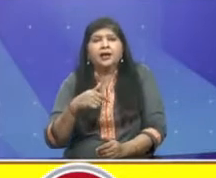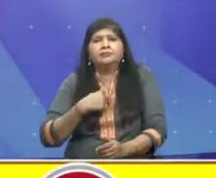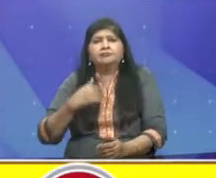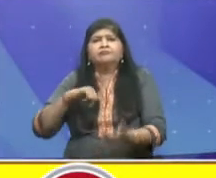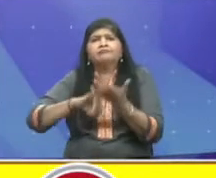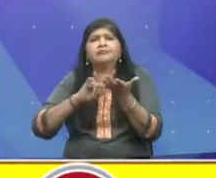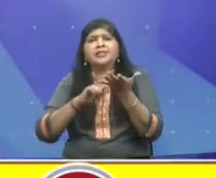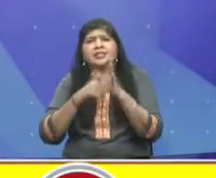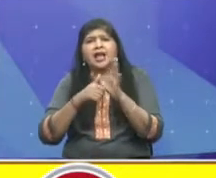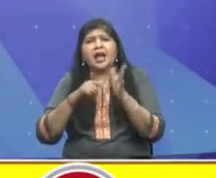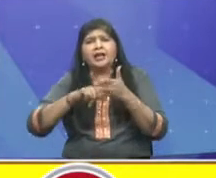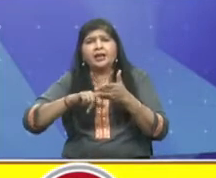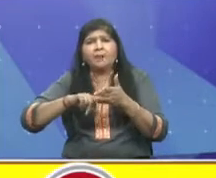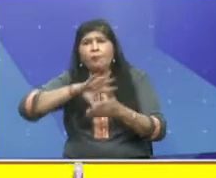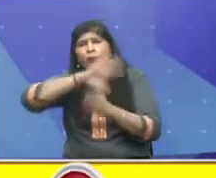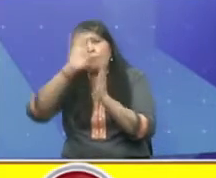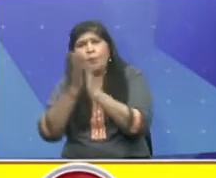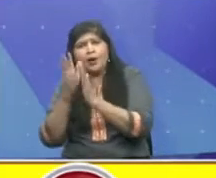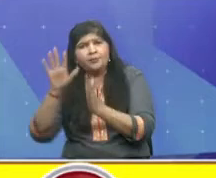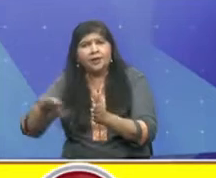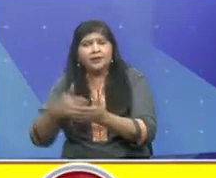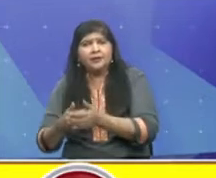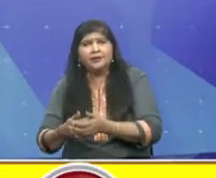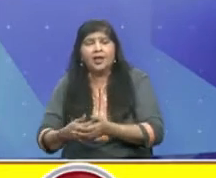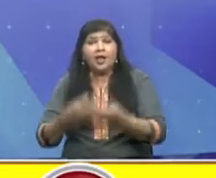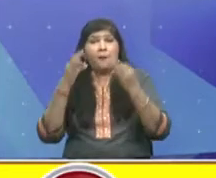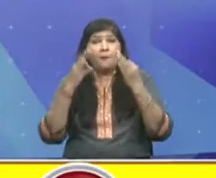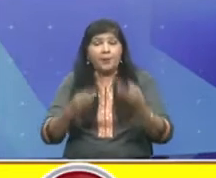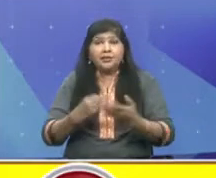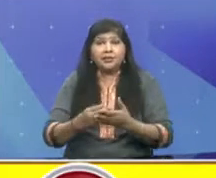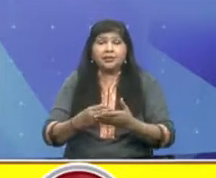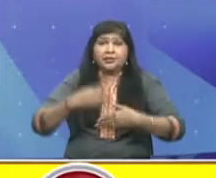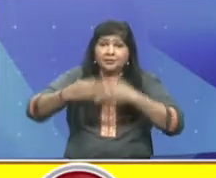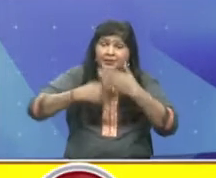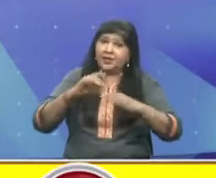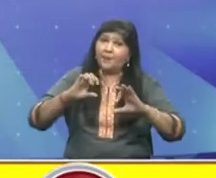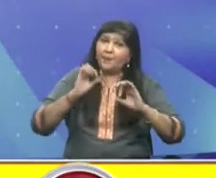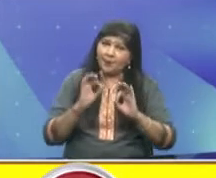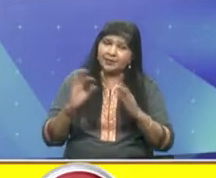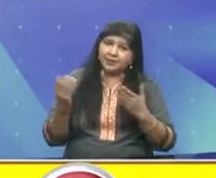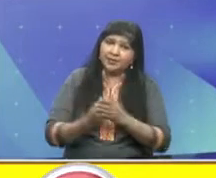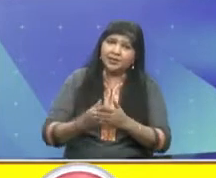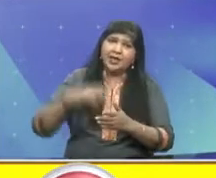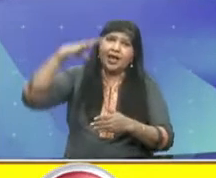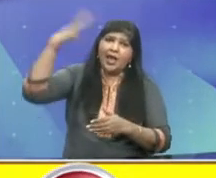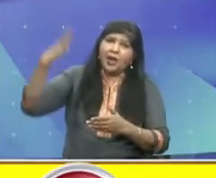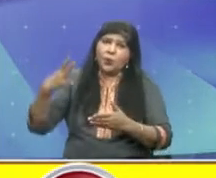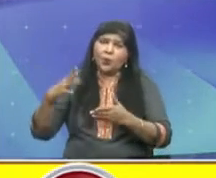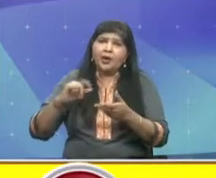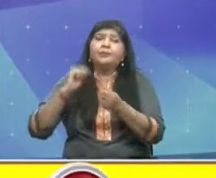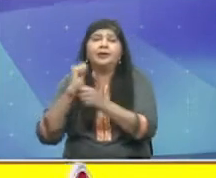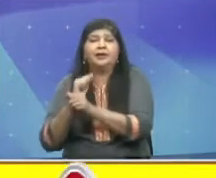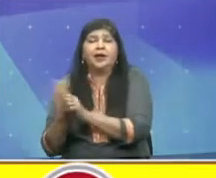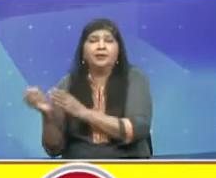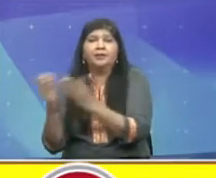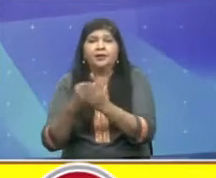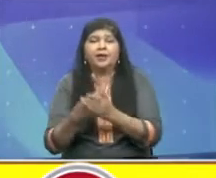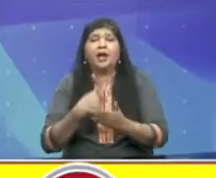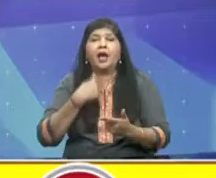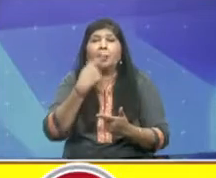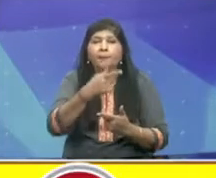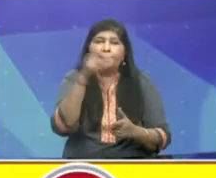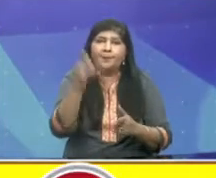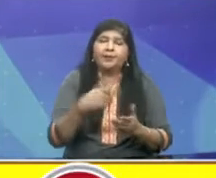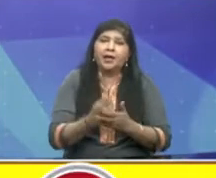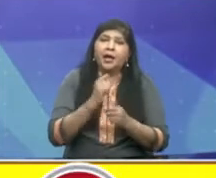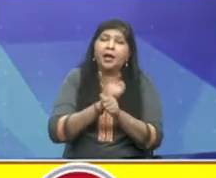की दुनिया में हैं। हाँ जी। और वेस्ट में से बेस्ट भी कर रहे हैं। हाँ जी। एनवायरनमेंट का भी कर रहे हैं। थोड़ा मुझे अपने बारे में बताइए